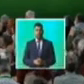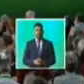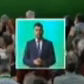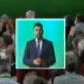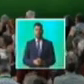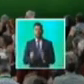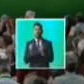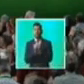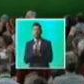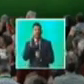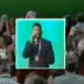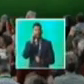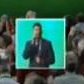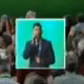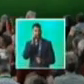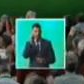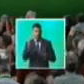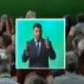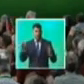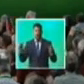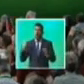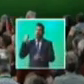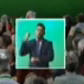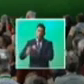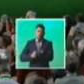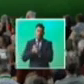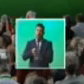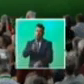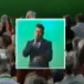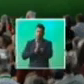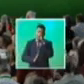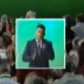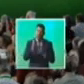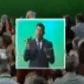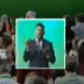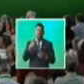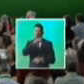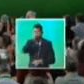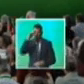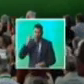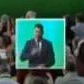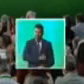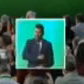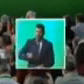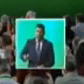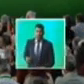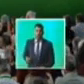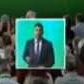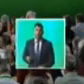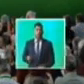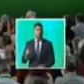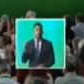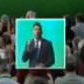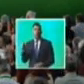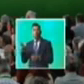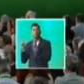οποίο τουλάχιστον δημοσκοπικά δίνουν, βγαίνει από τις τελευταίες δημοσκοπήσεις, είναι ότι αυτοί οι οποίοι έχουν περιέλθει